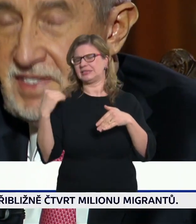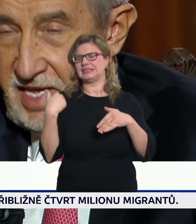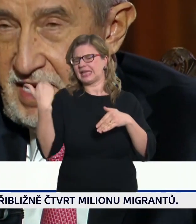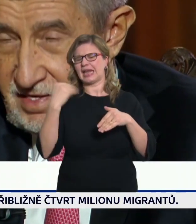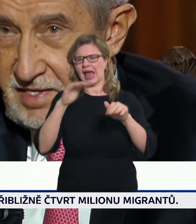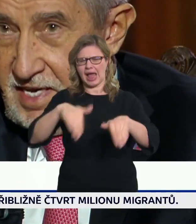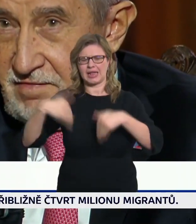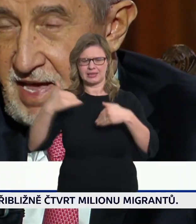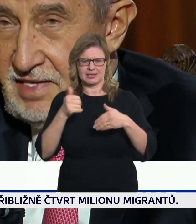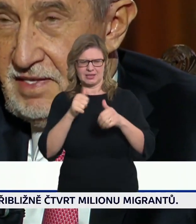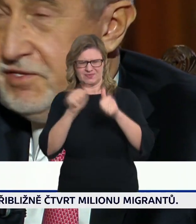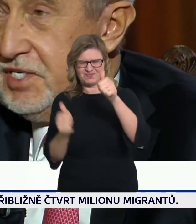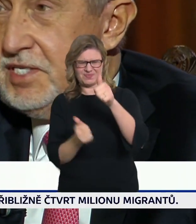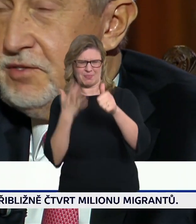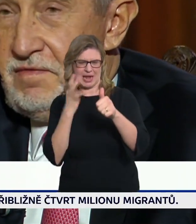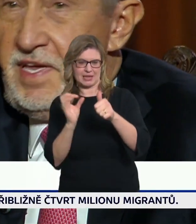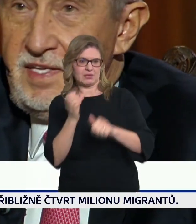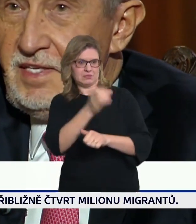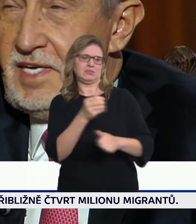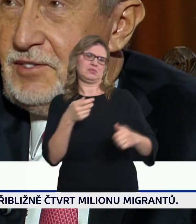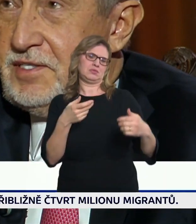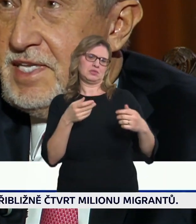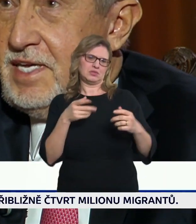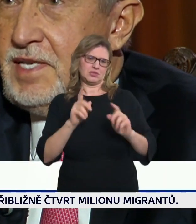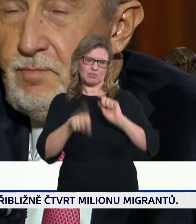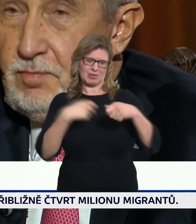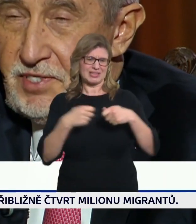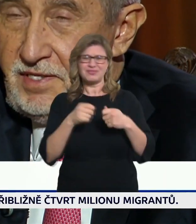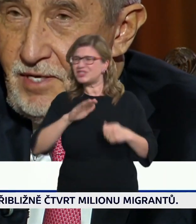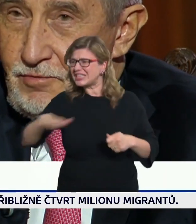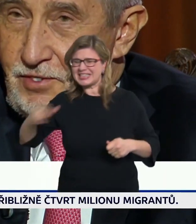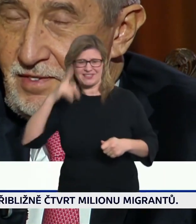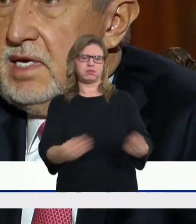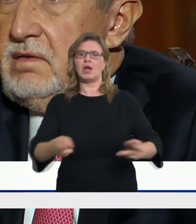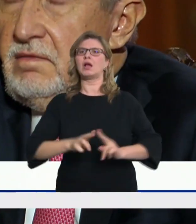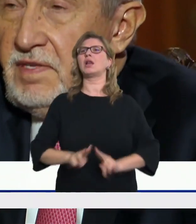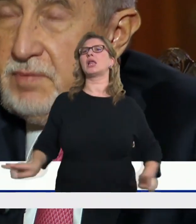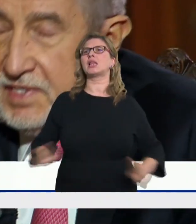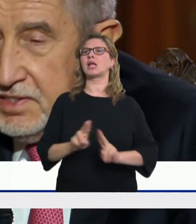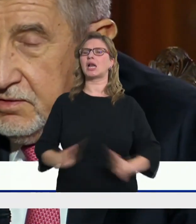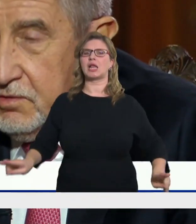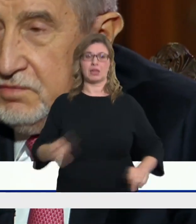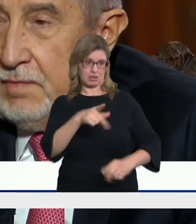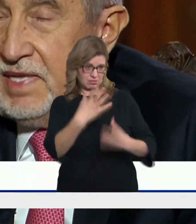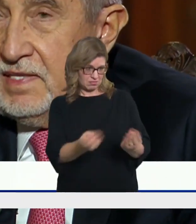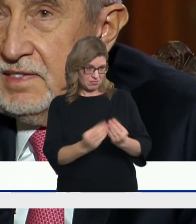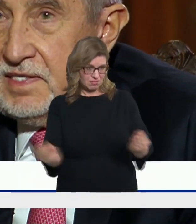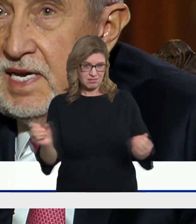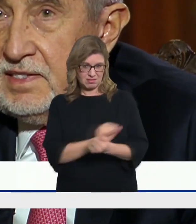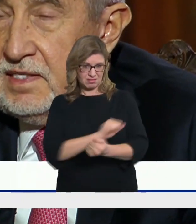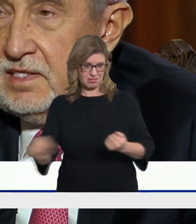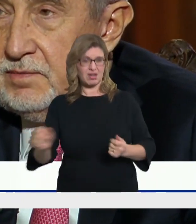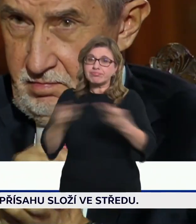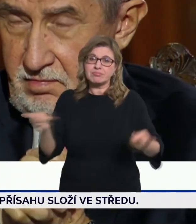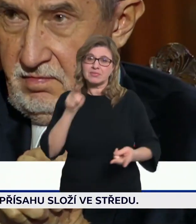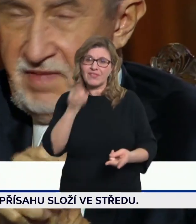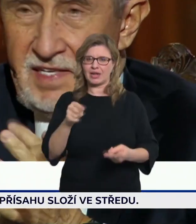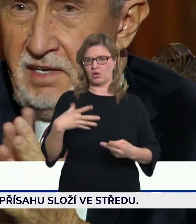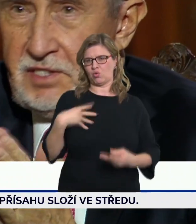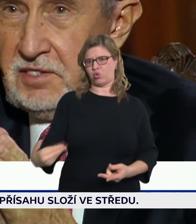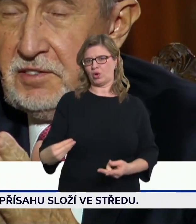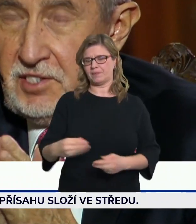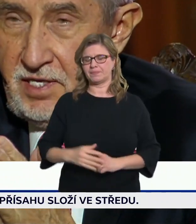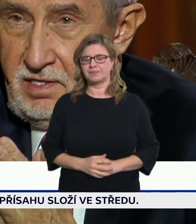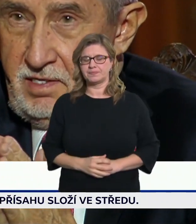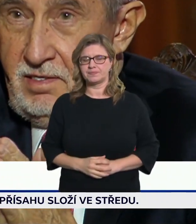vy jste kandidát vlády, všichni to vědí, tak to snad nepopřete už. Tak vy v podstatě od roku 2015 neděláte nic, vy